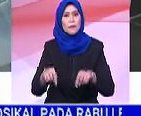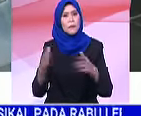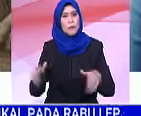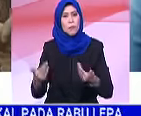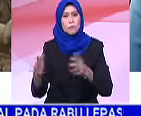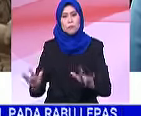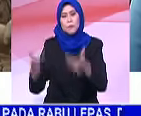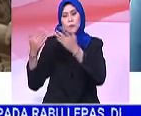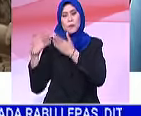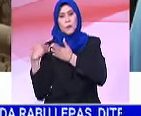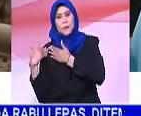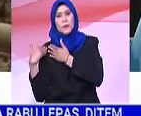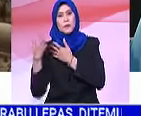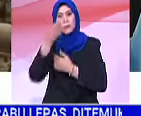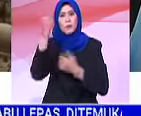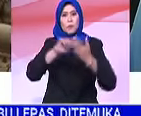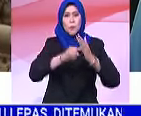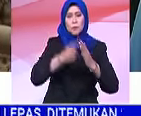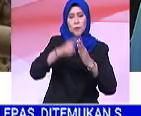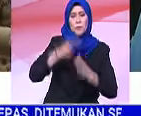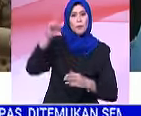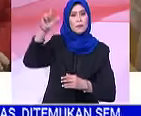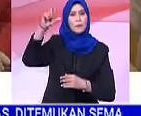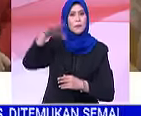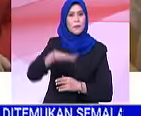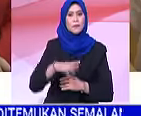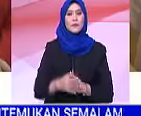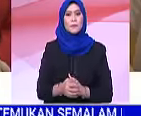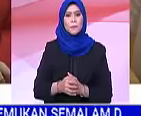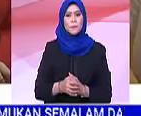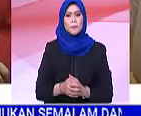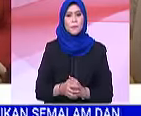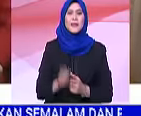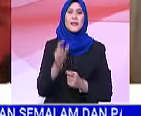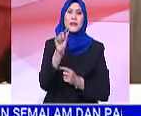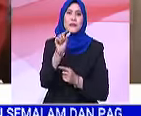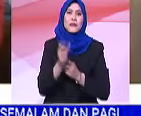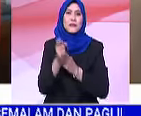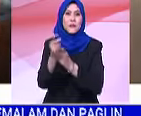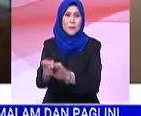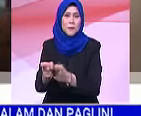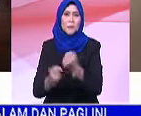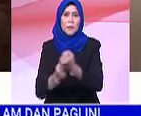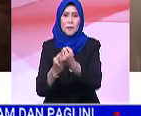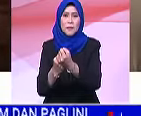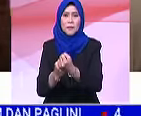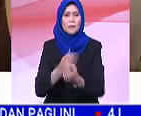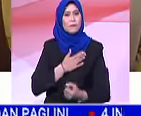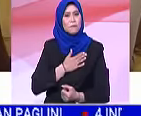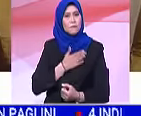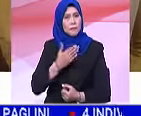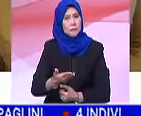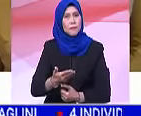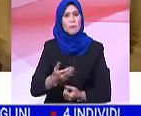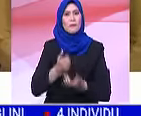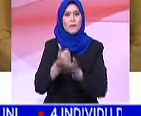meringankan beban golongan terbabit terutamanya pada bulan Ramadan. Menyampaikan sedikit sumbangan. Kita pun prihatin